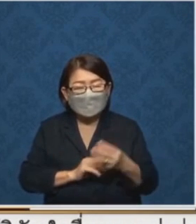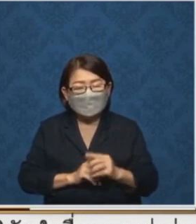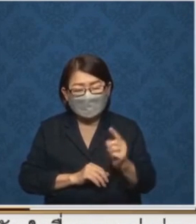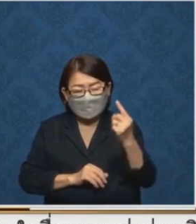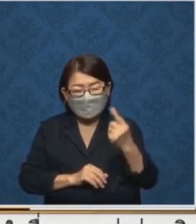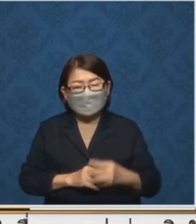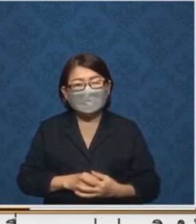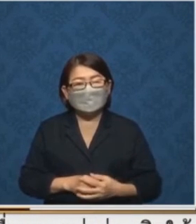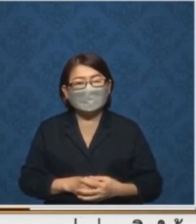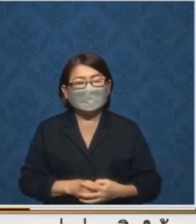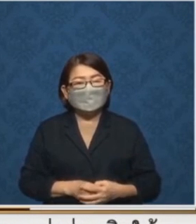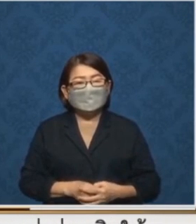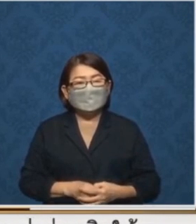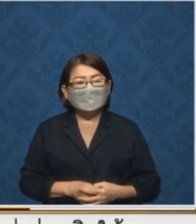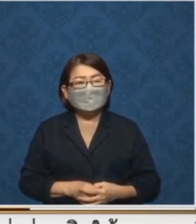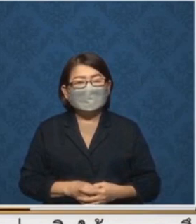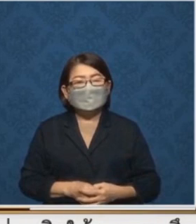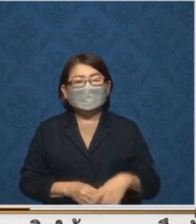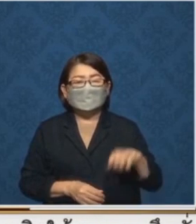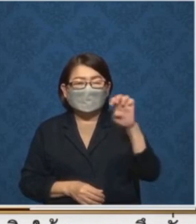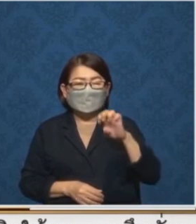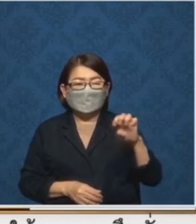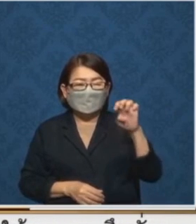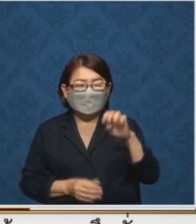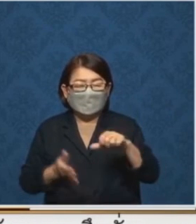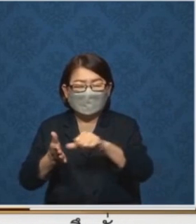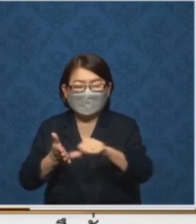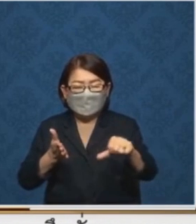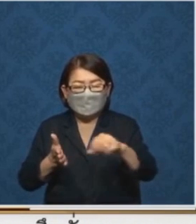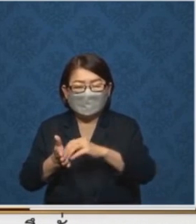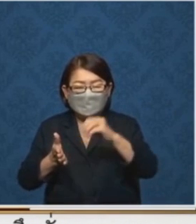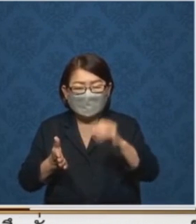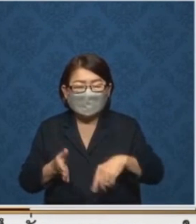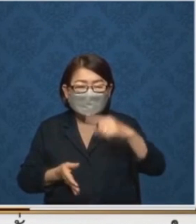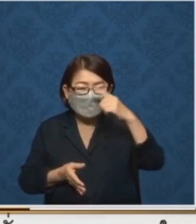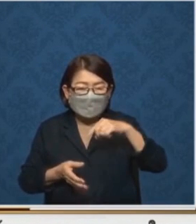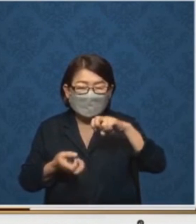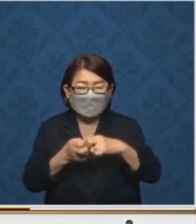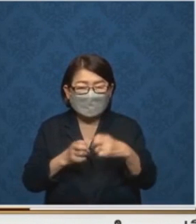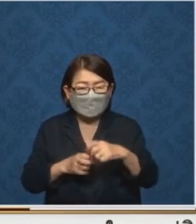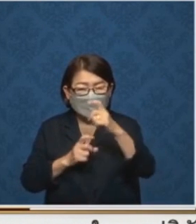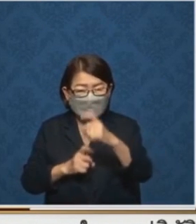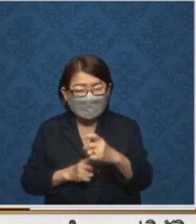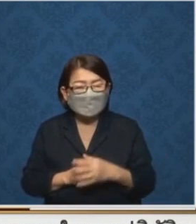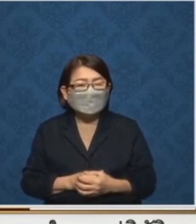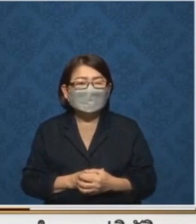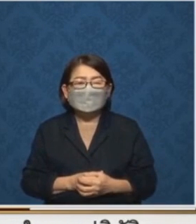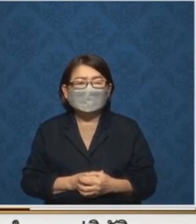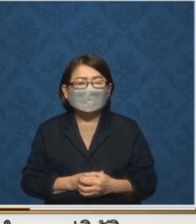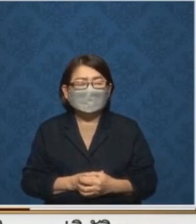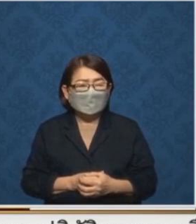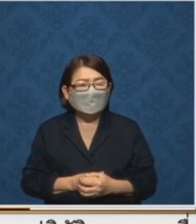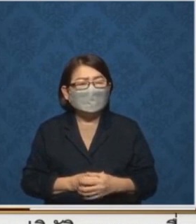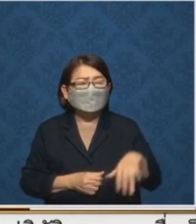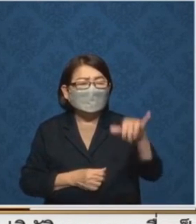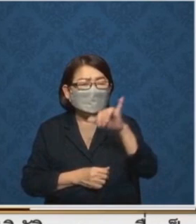ณนะครับยังไงคนไทยทุกคนเราจะดิ้นลนเพื่อจะมีชีวิตรอดและอยู่ไปด้วย